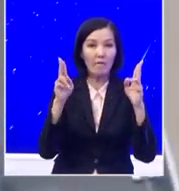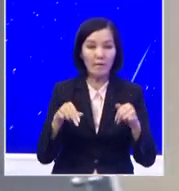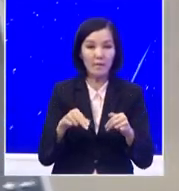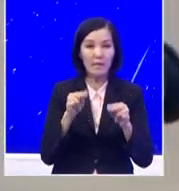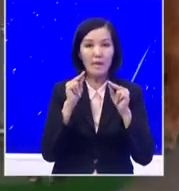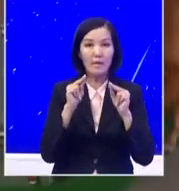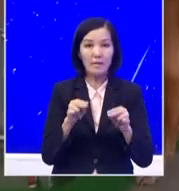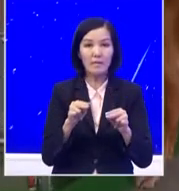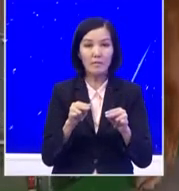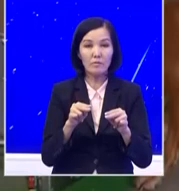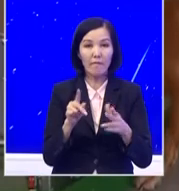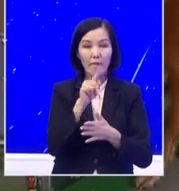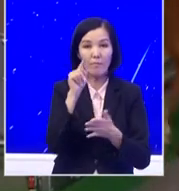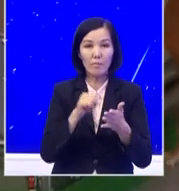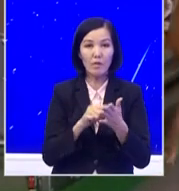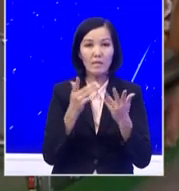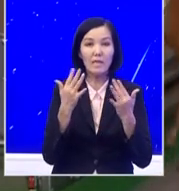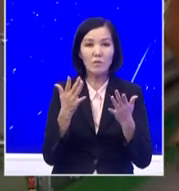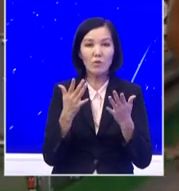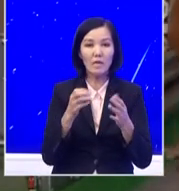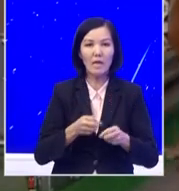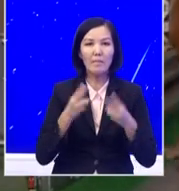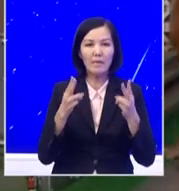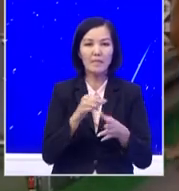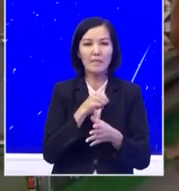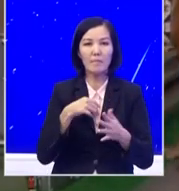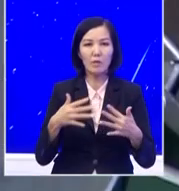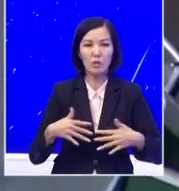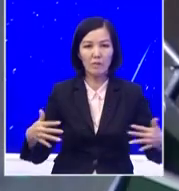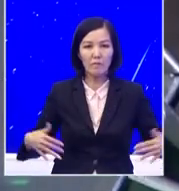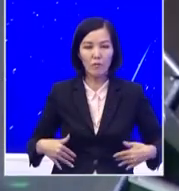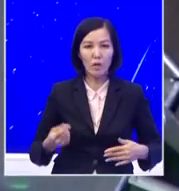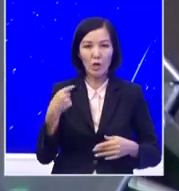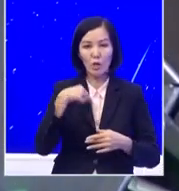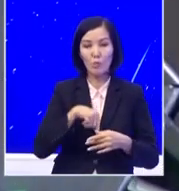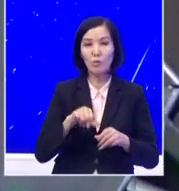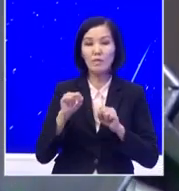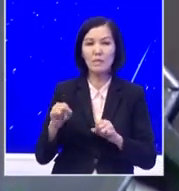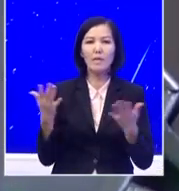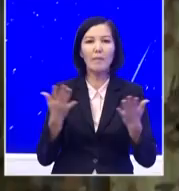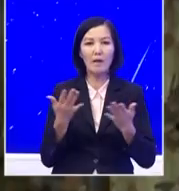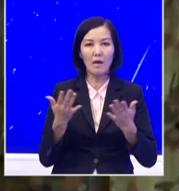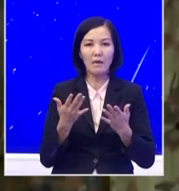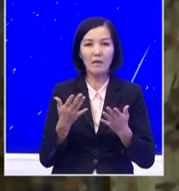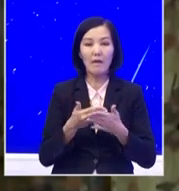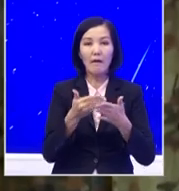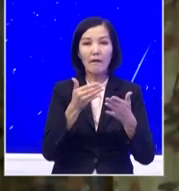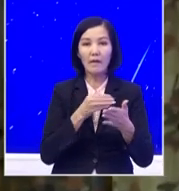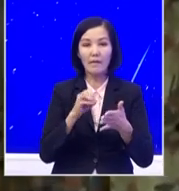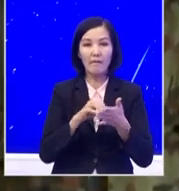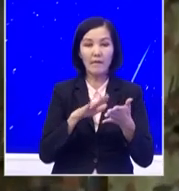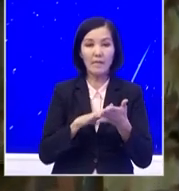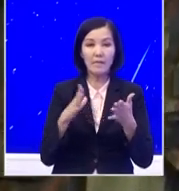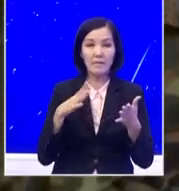один немаловажный вопрос – насколько это опасно для самих животных и их иммунной системы? Ранее неоднократно фиксировались